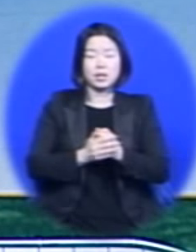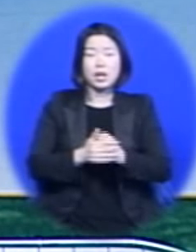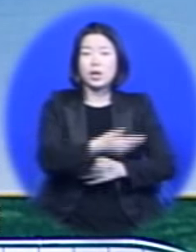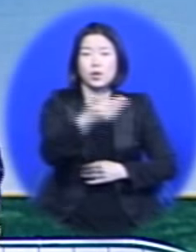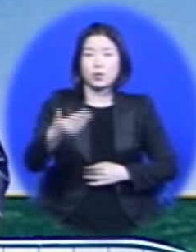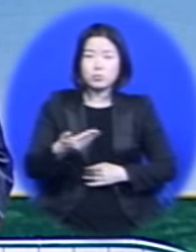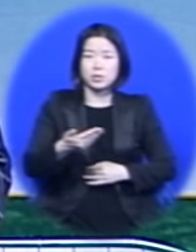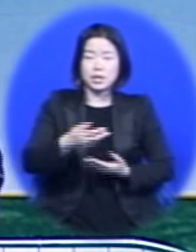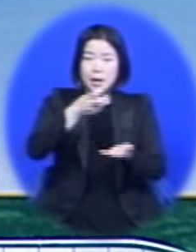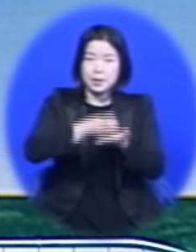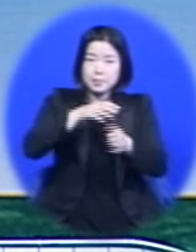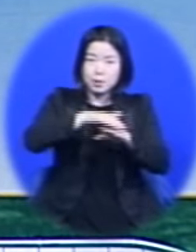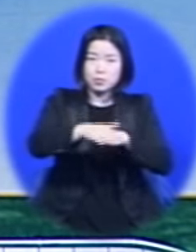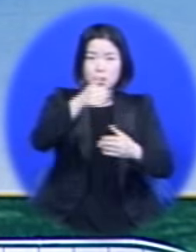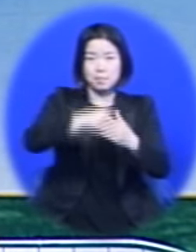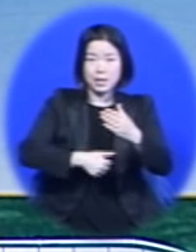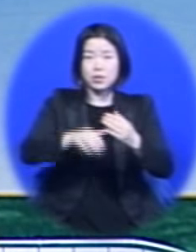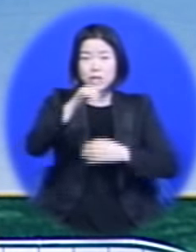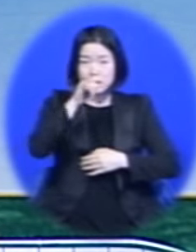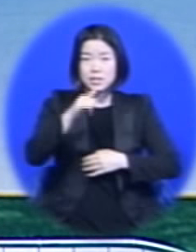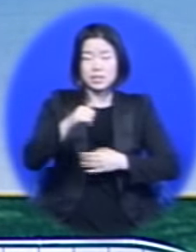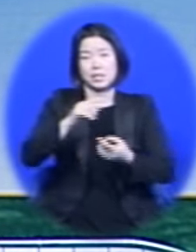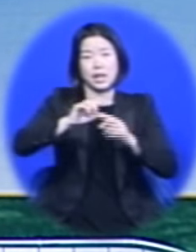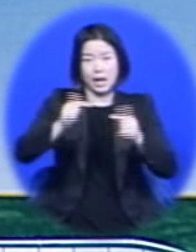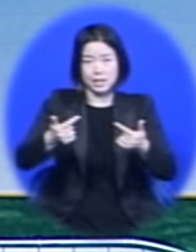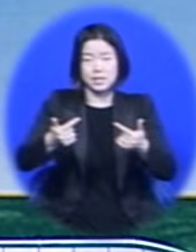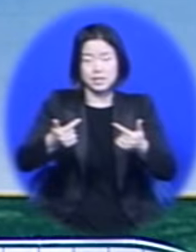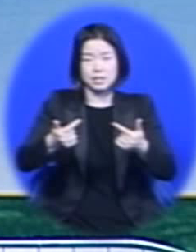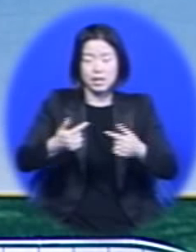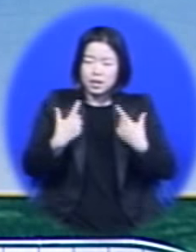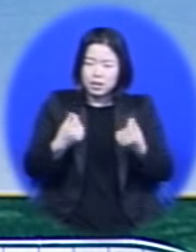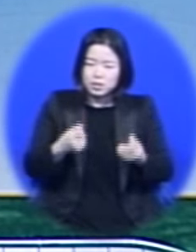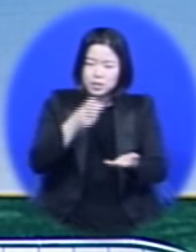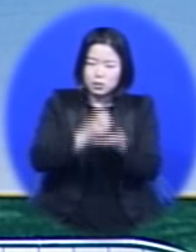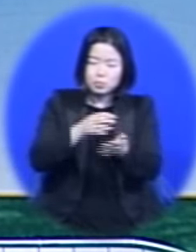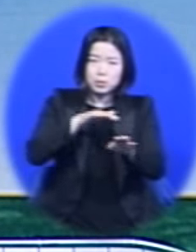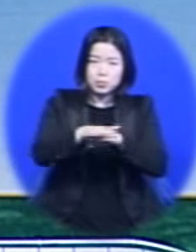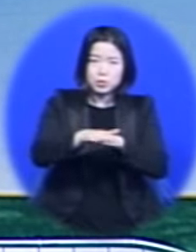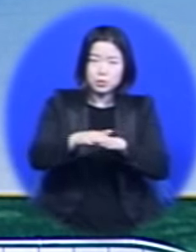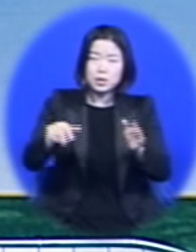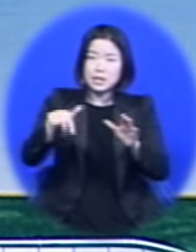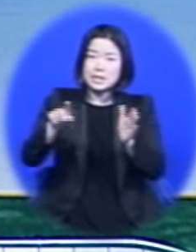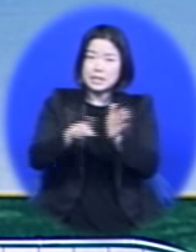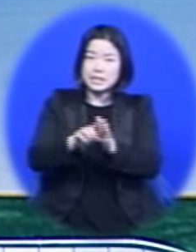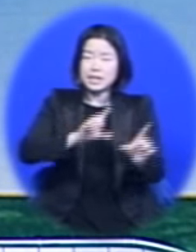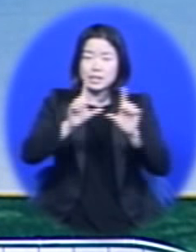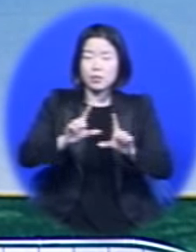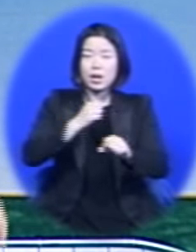여러분들이 율법주의에 빠져 있는지, 여전히 율법주의로 신앙생활을 하는지